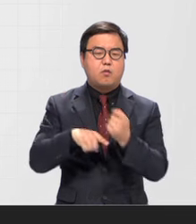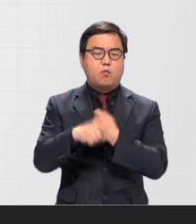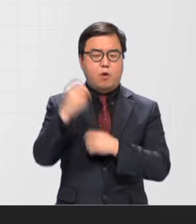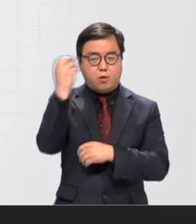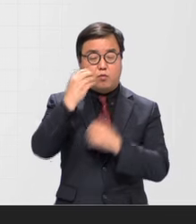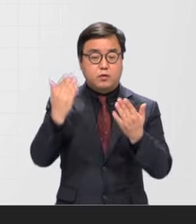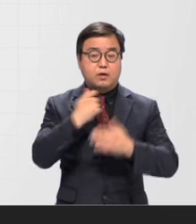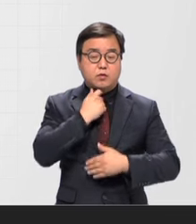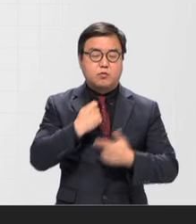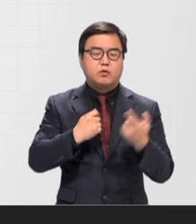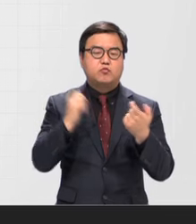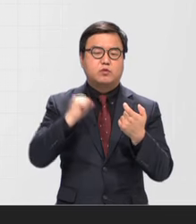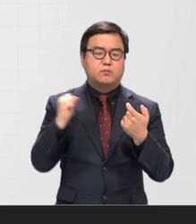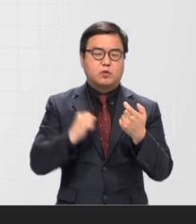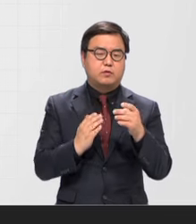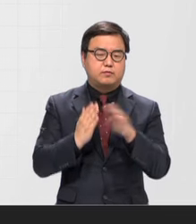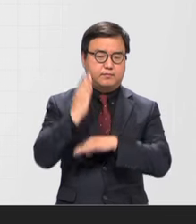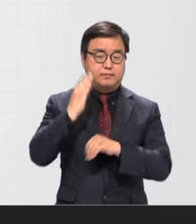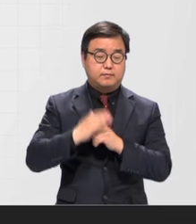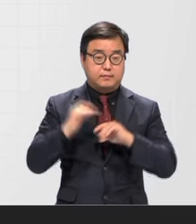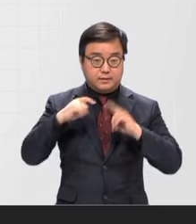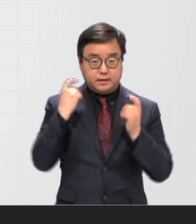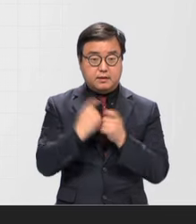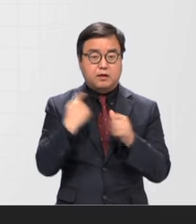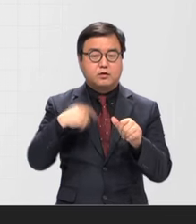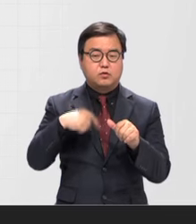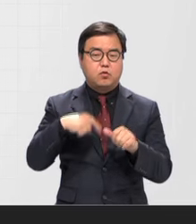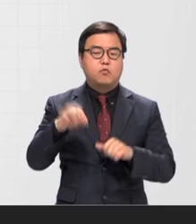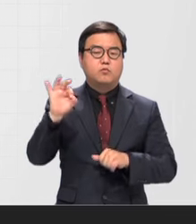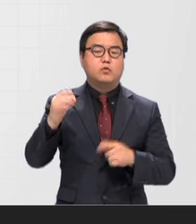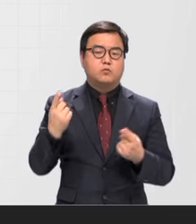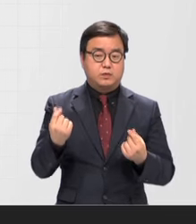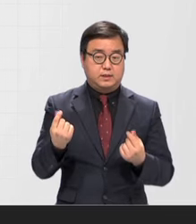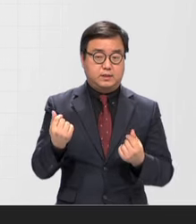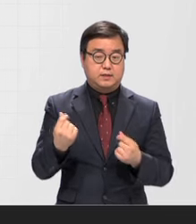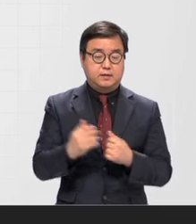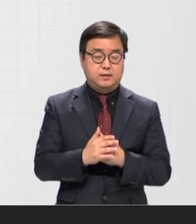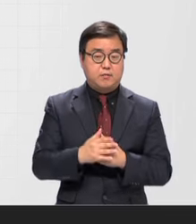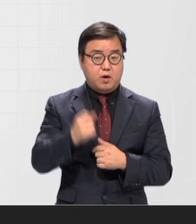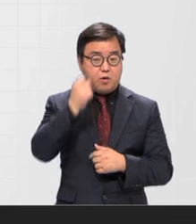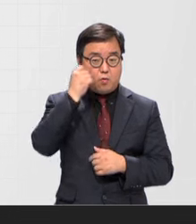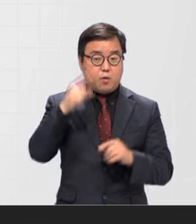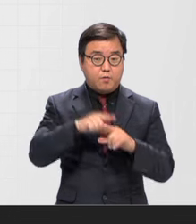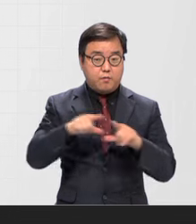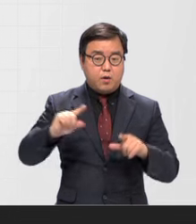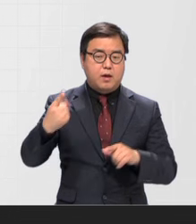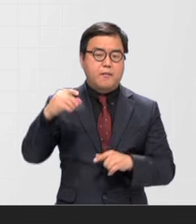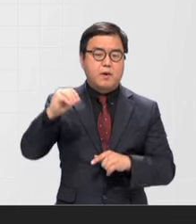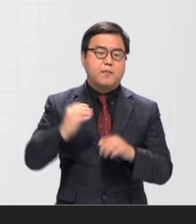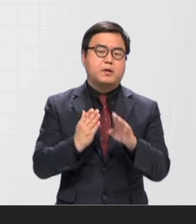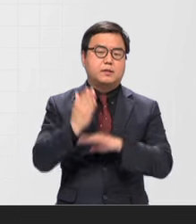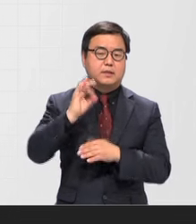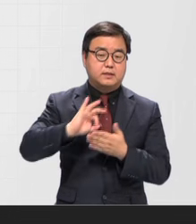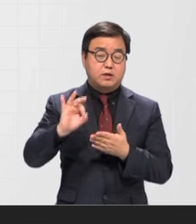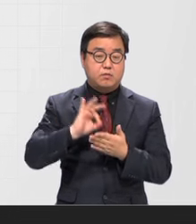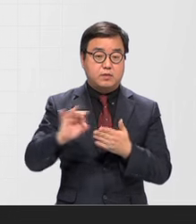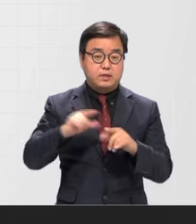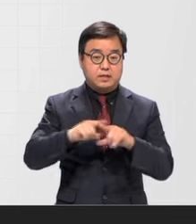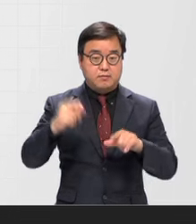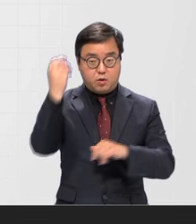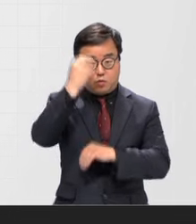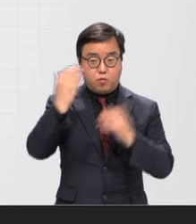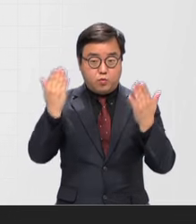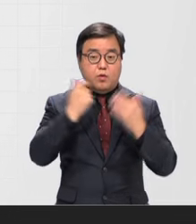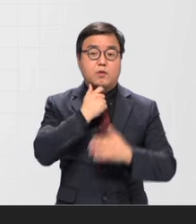달했습니다 사교육비도 마찬가지입니다 월평균 사교육비를 만 원 이상 쓰는 비율은 일반고를 희망하는 경우